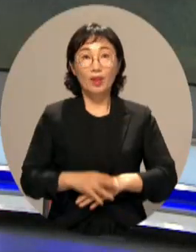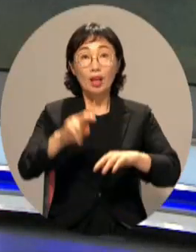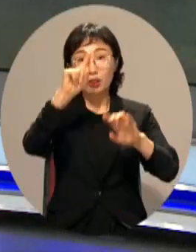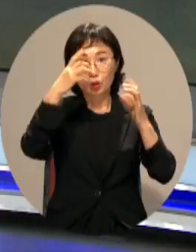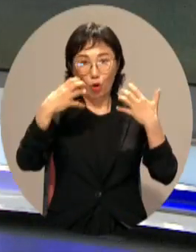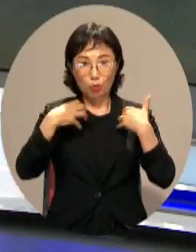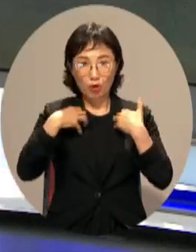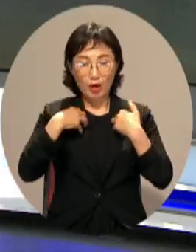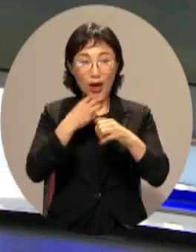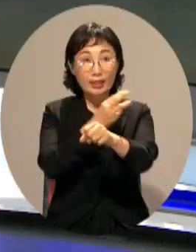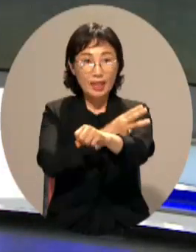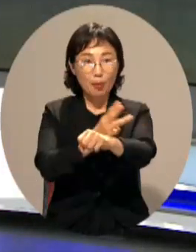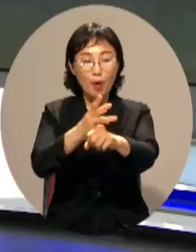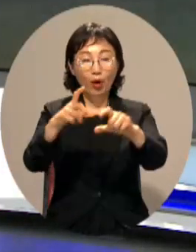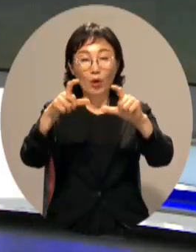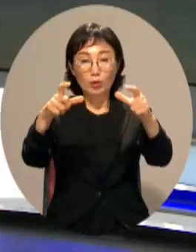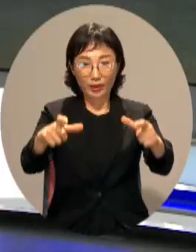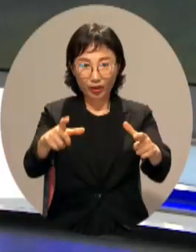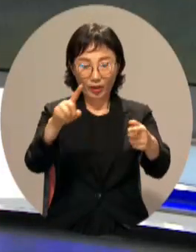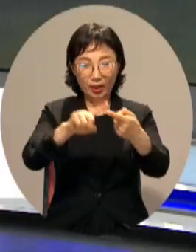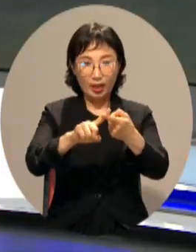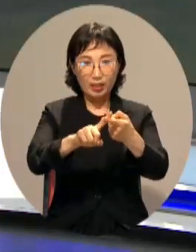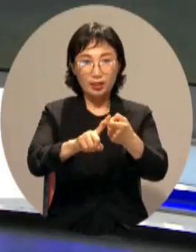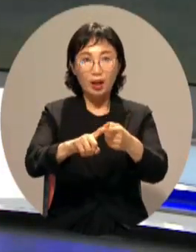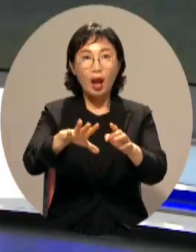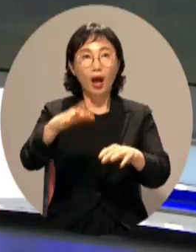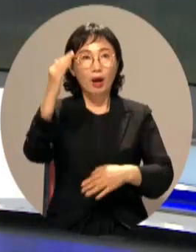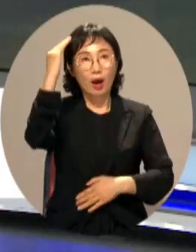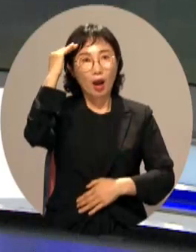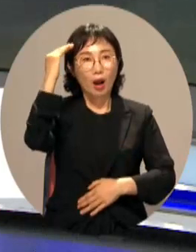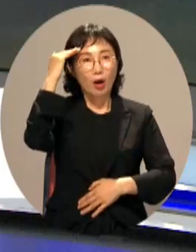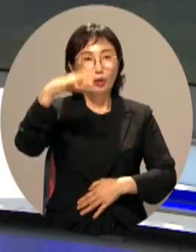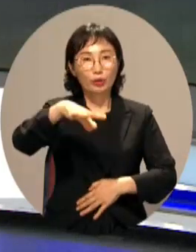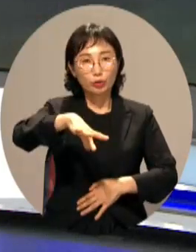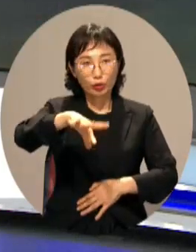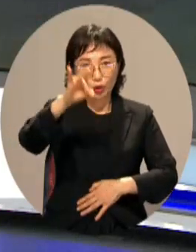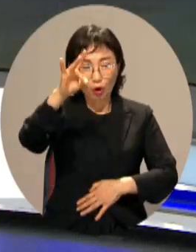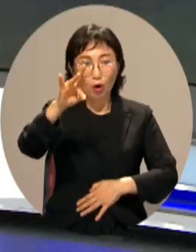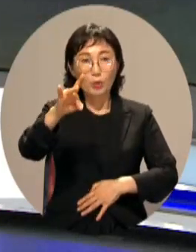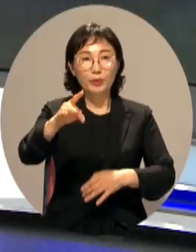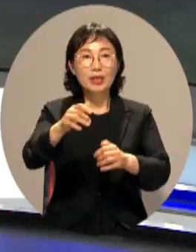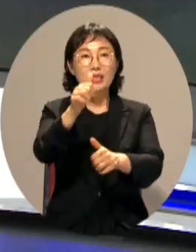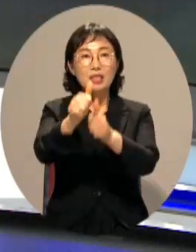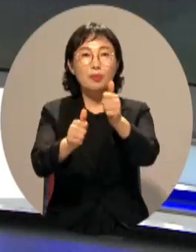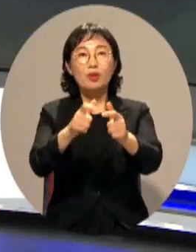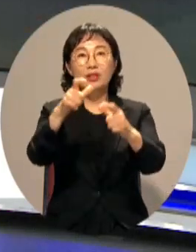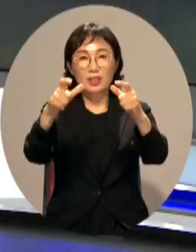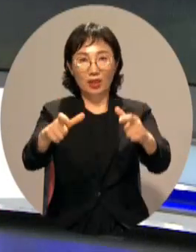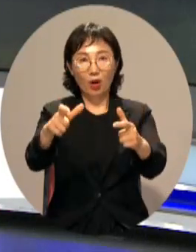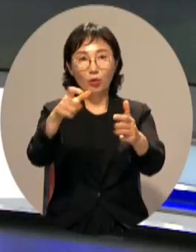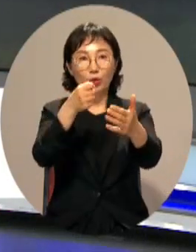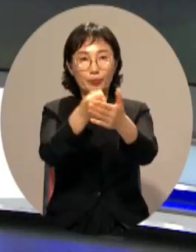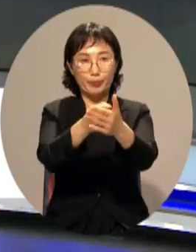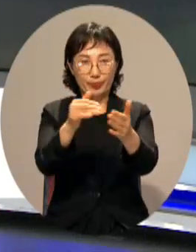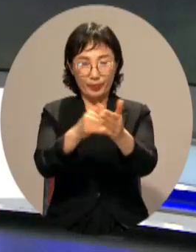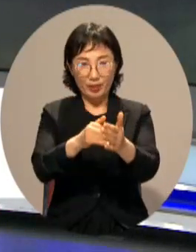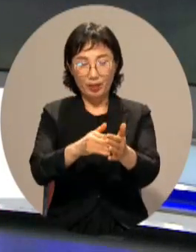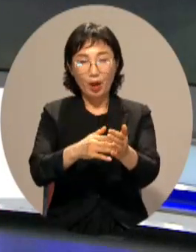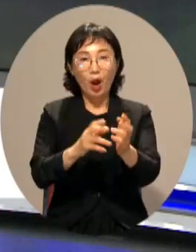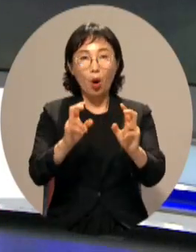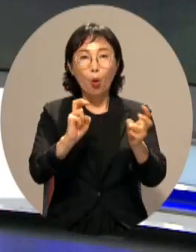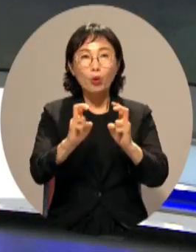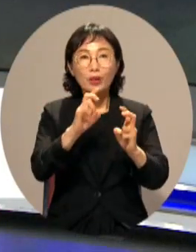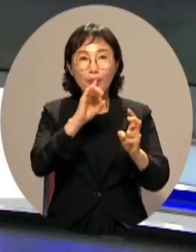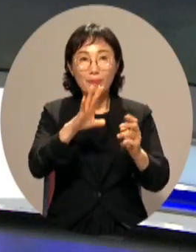정부가 새만금 국가산업단지를 국내 최초 스마트 그린 국가시범산업단지로 지정했습니다.